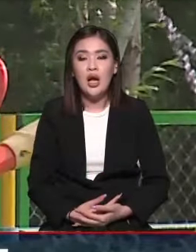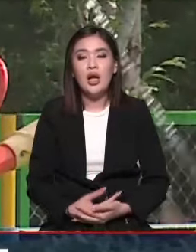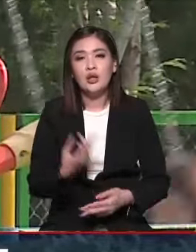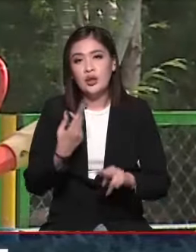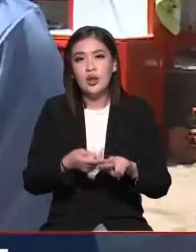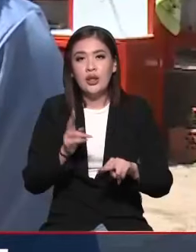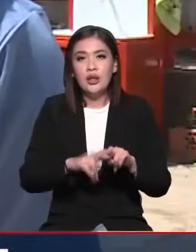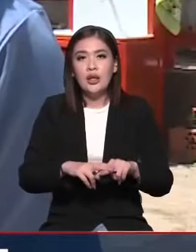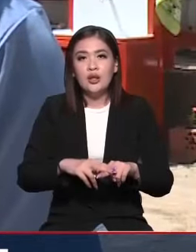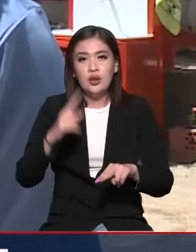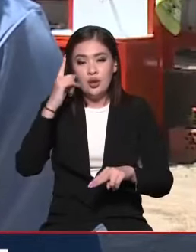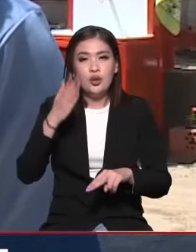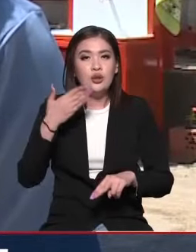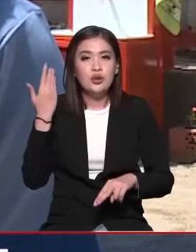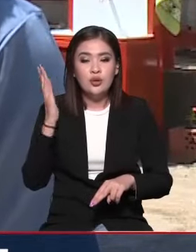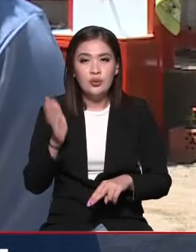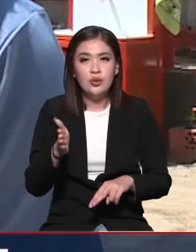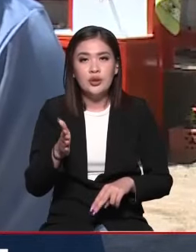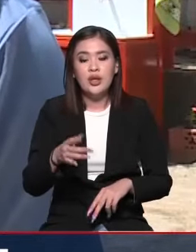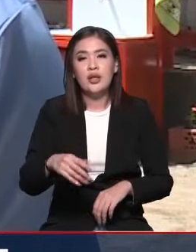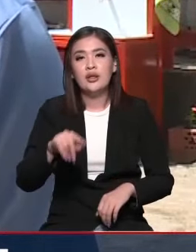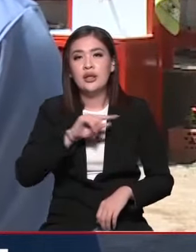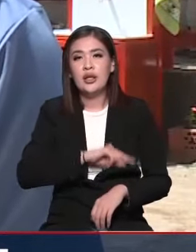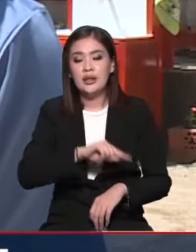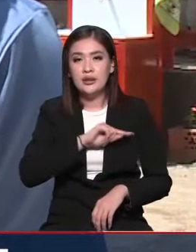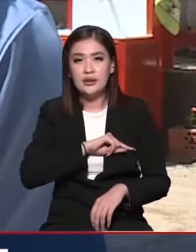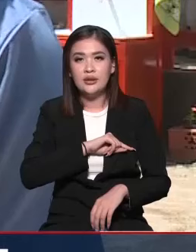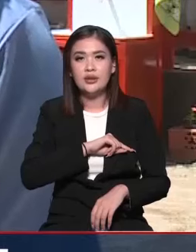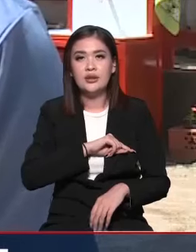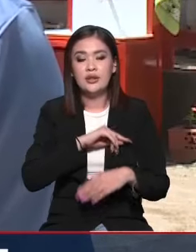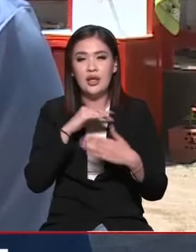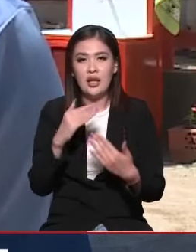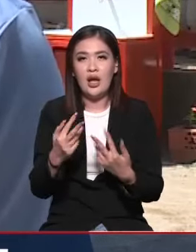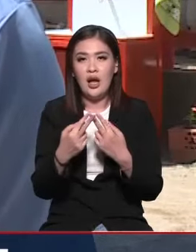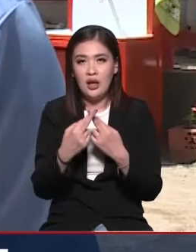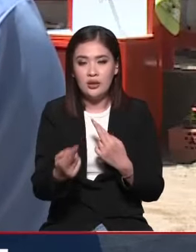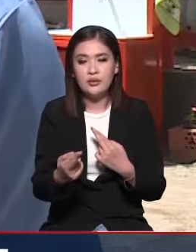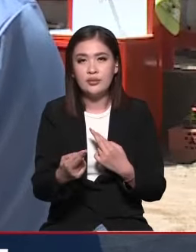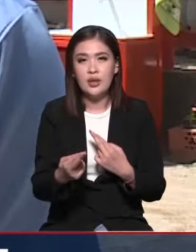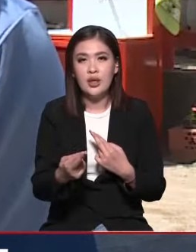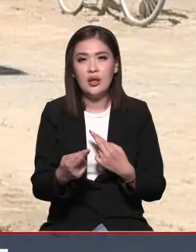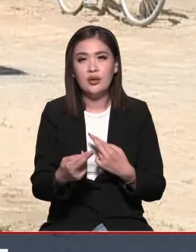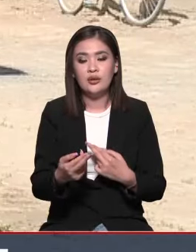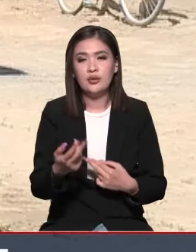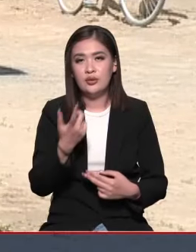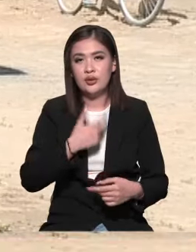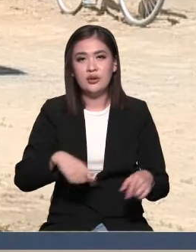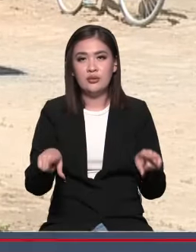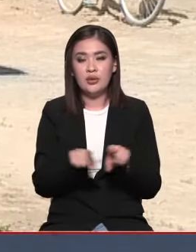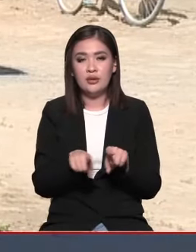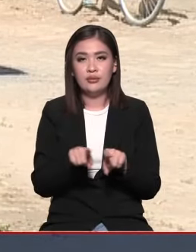Сондықтан мінезі жалпы шатақтау сондай асау бала ғой, былай айтқанда тура өзім десем болады. Бір